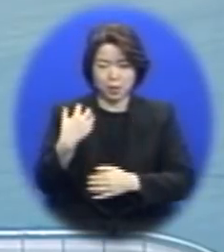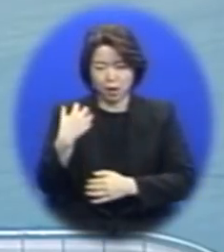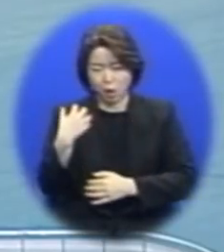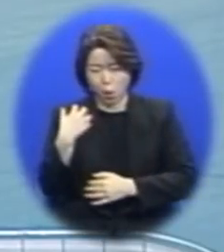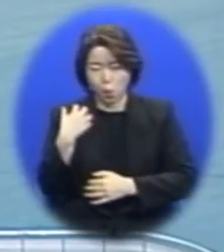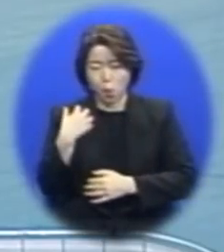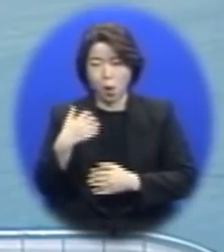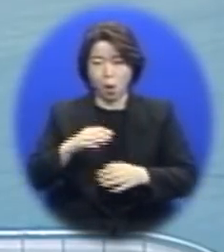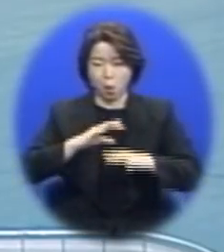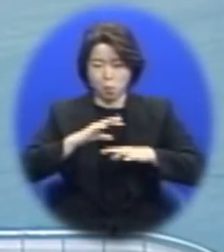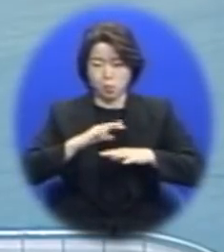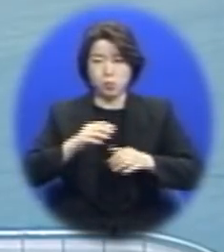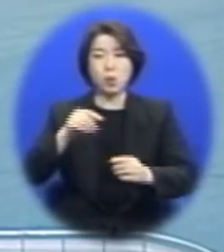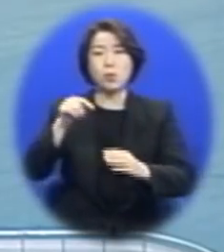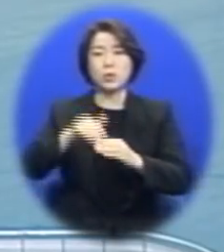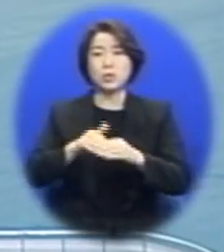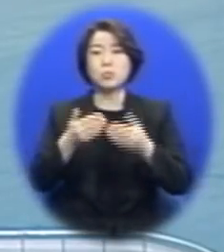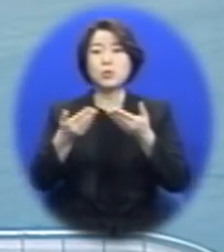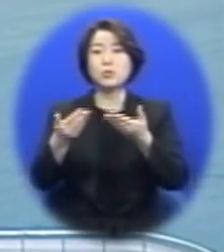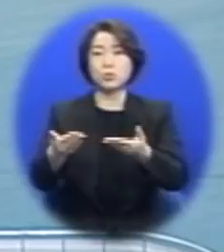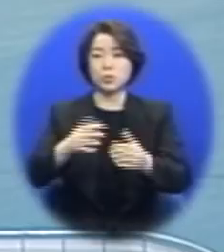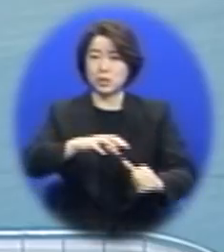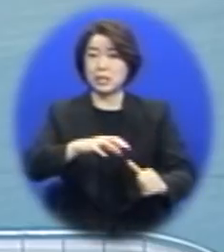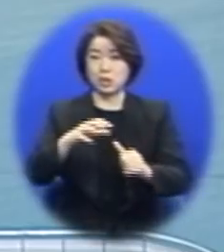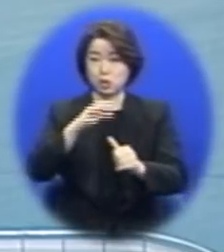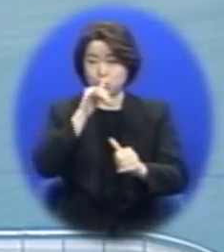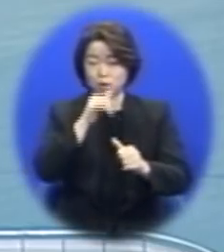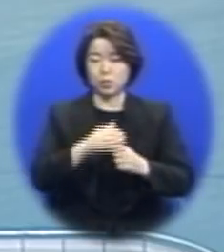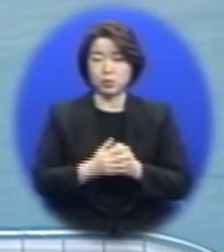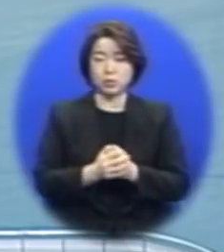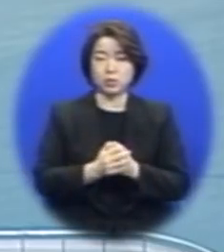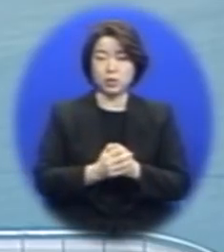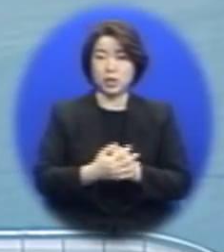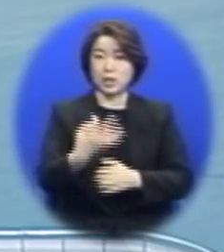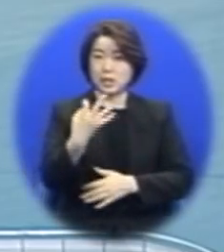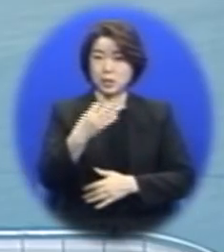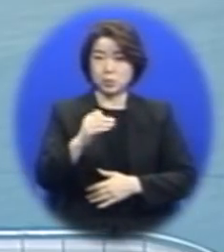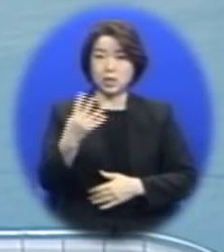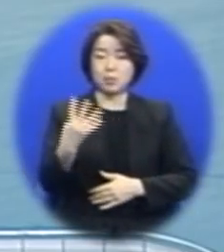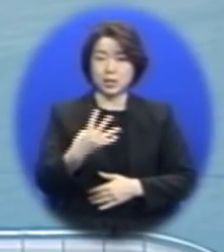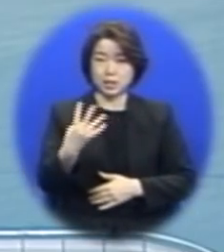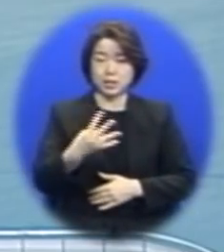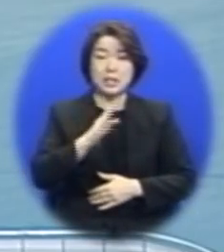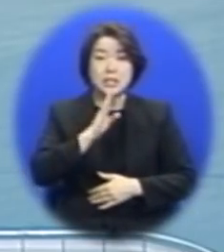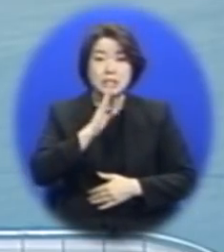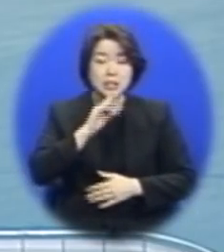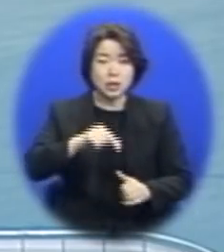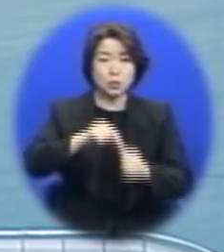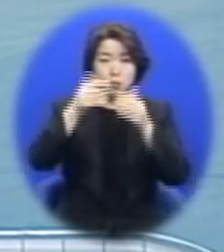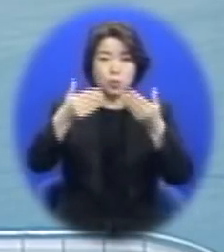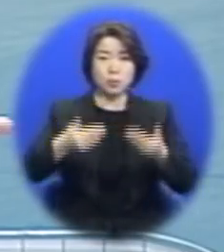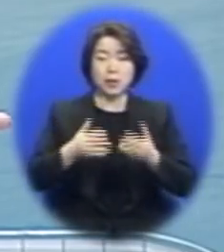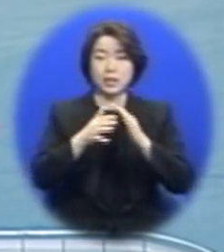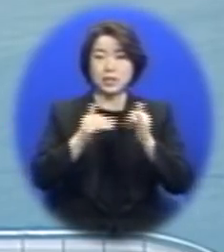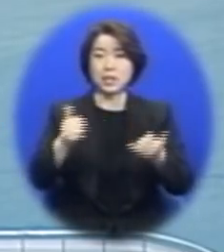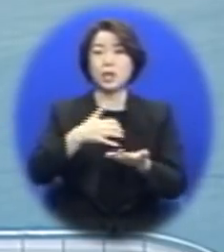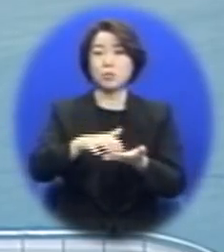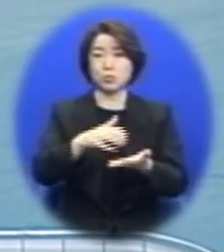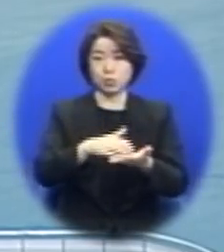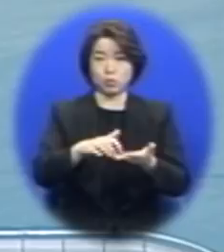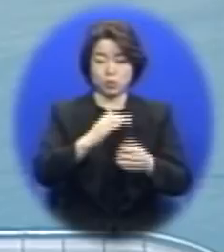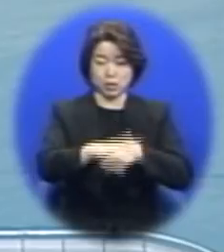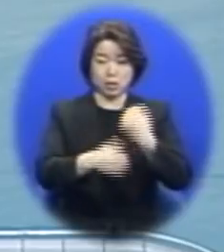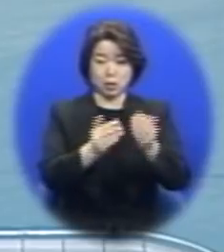부분이기도 합니다. 14만 4천 명이 실제로 구원받은 자의 수라는 겁니다. 성경에 그렇게 나와